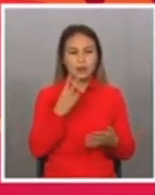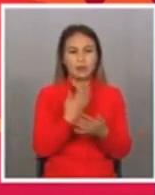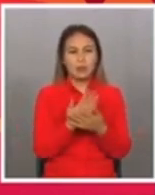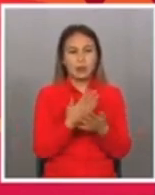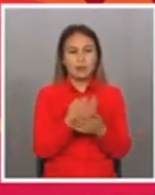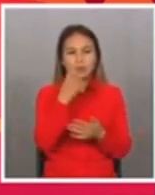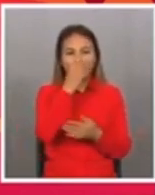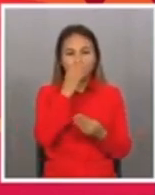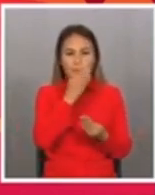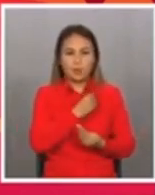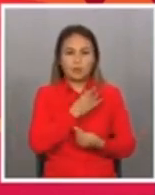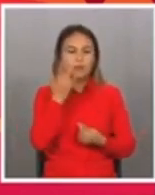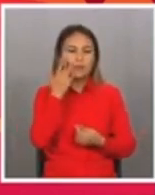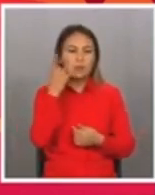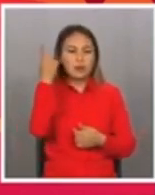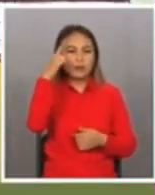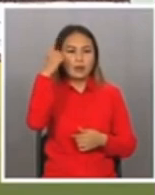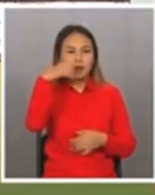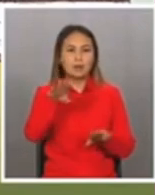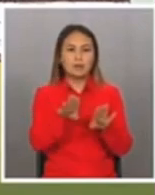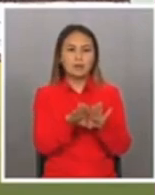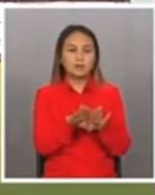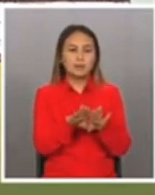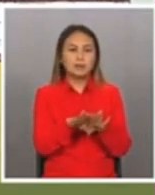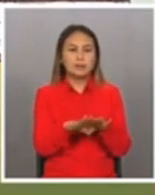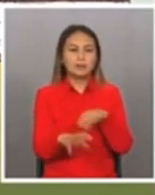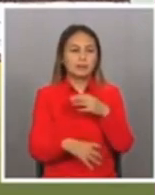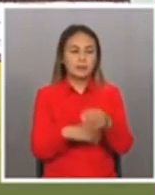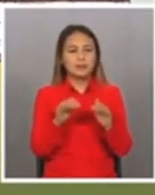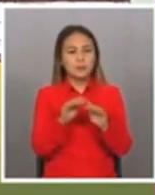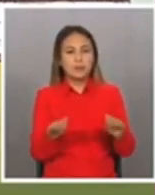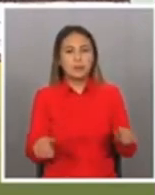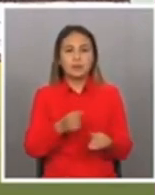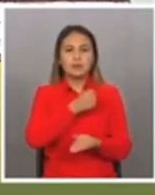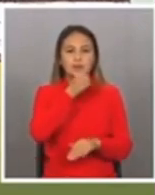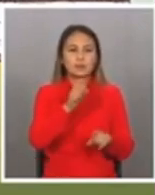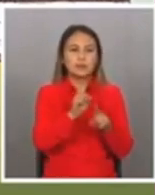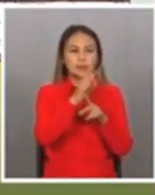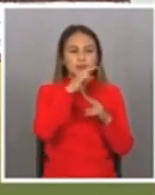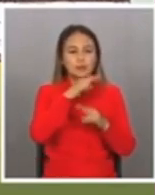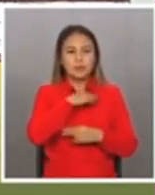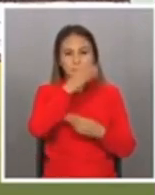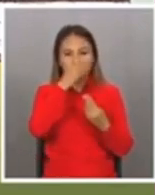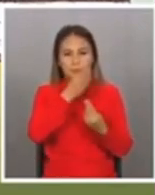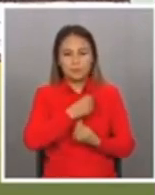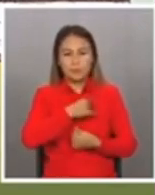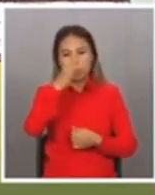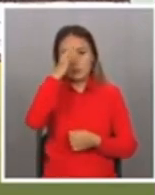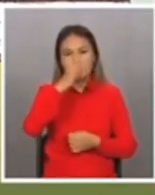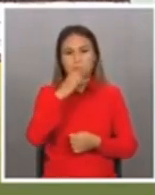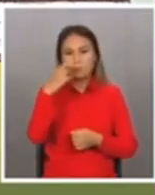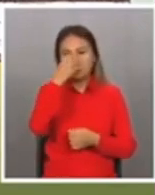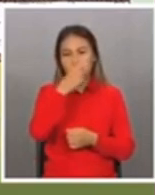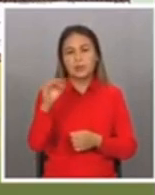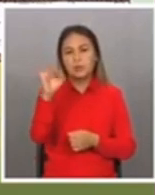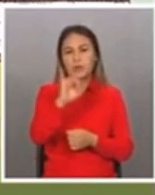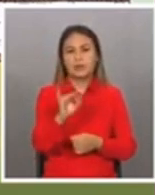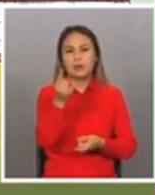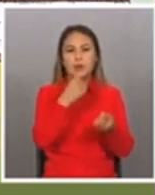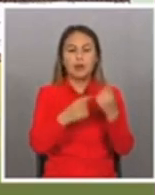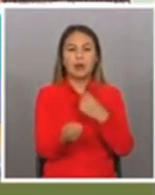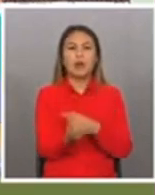баурап, сиқырлы әлемге жетелейді. Баланың да, ересек адамның да назарын аударатын қазақ цирк өнерінің тарихы қайдан